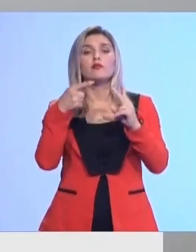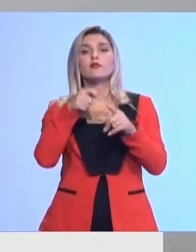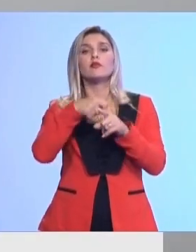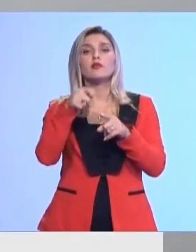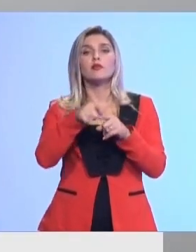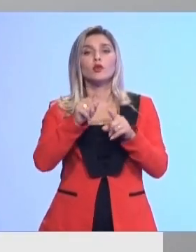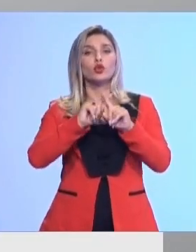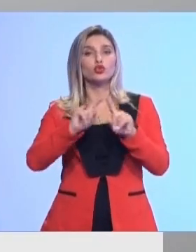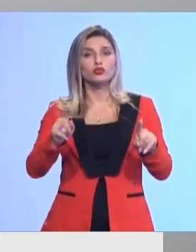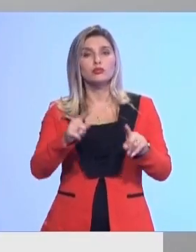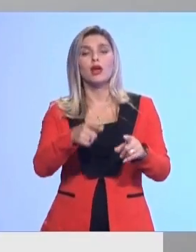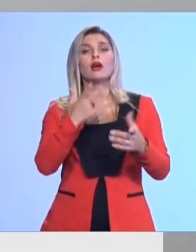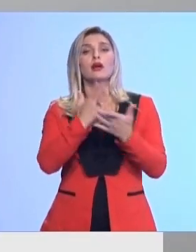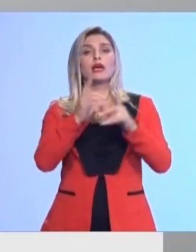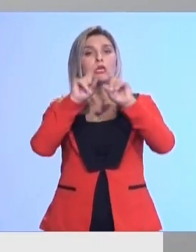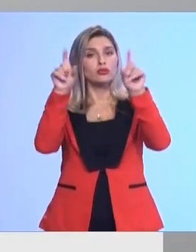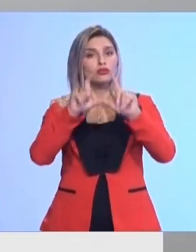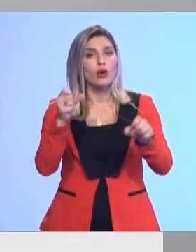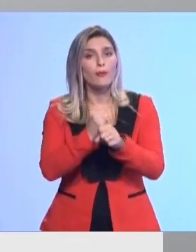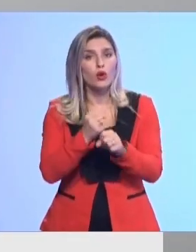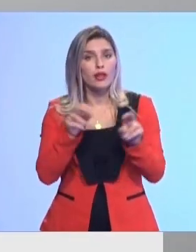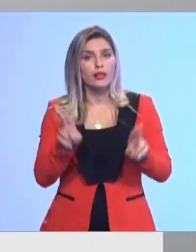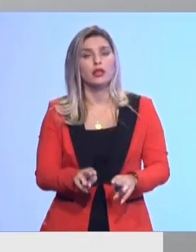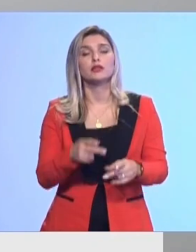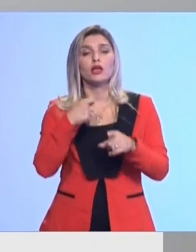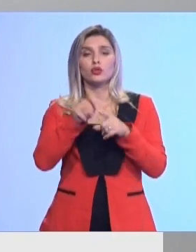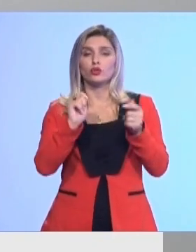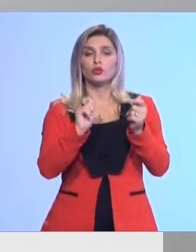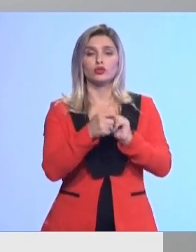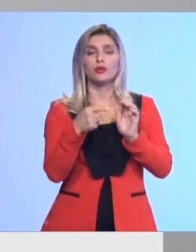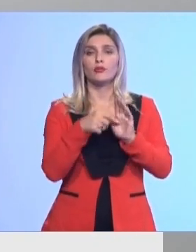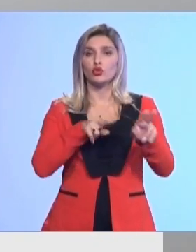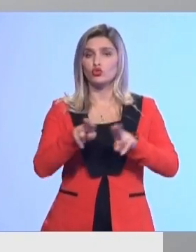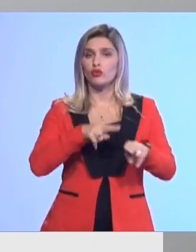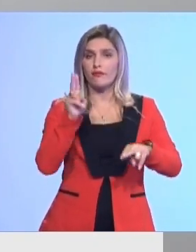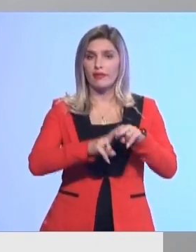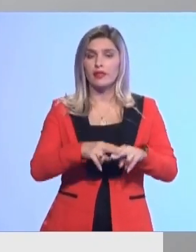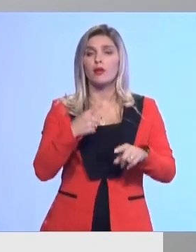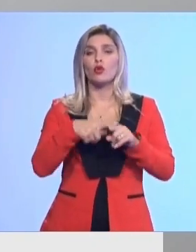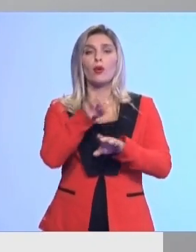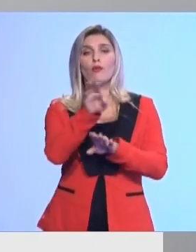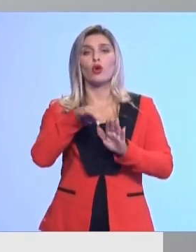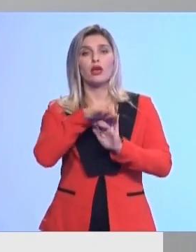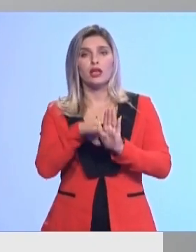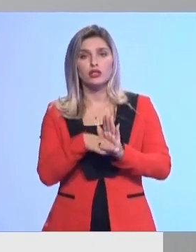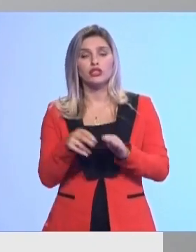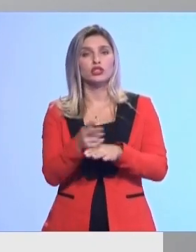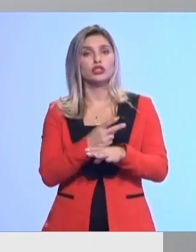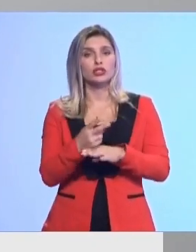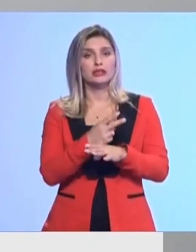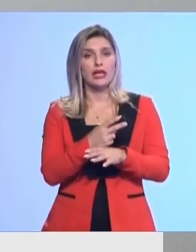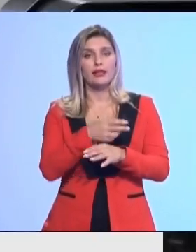vettingun për krerët e institucioneve të drejtësisë, reformat në Këshillin Prokurorial dhe projektligjin për byron shtetërore